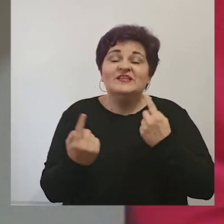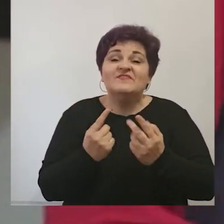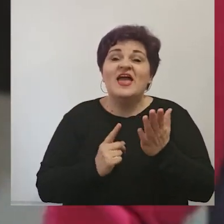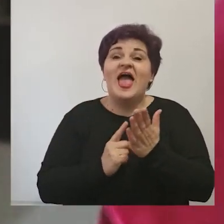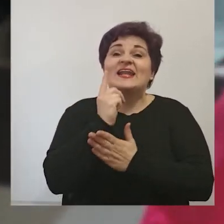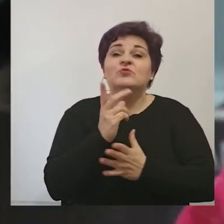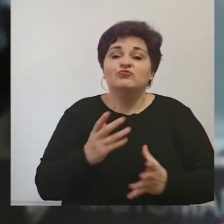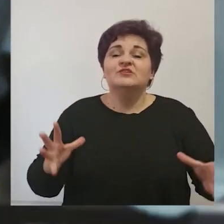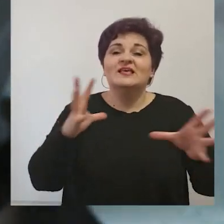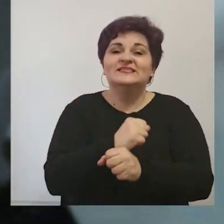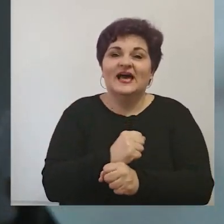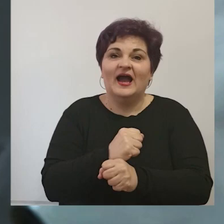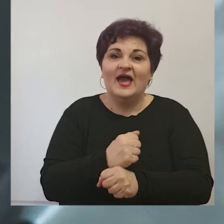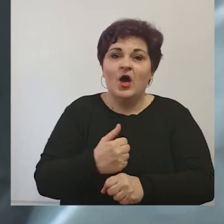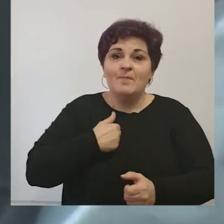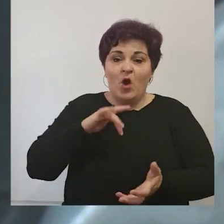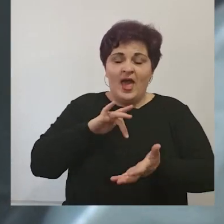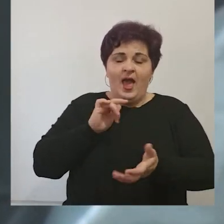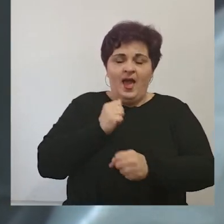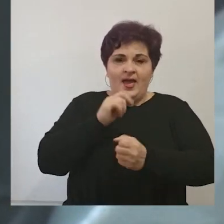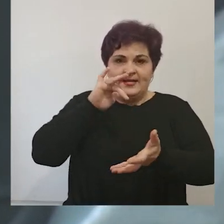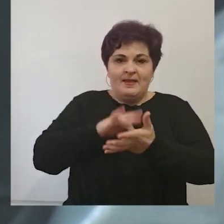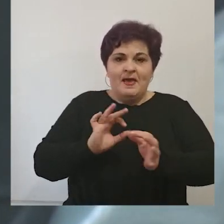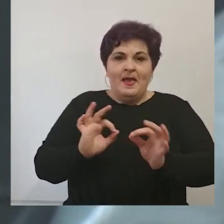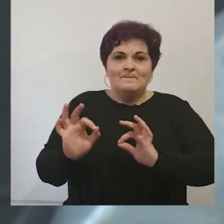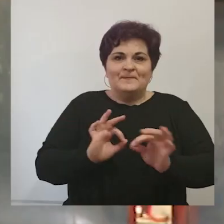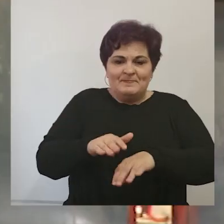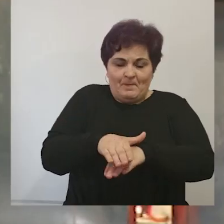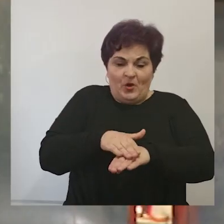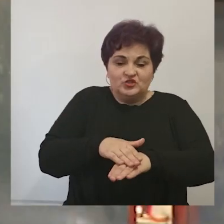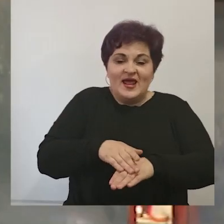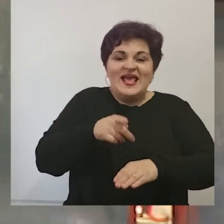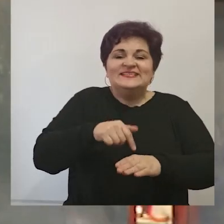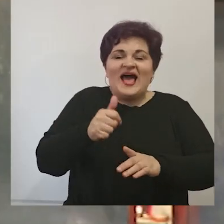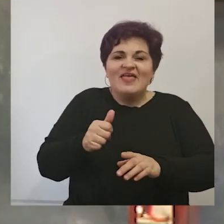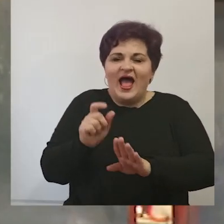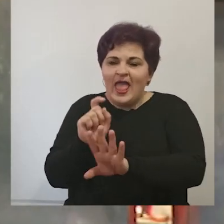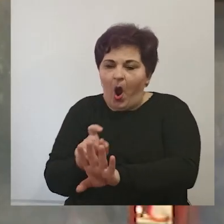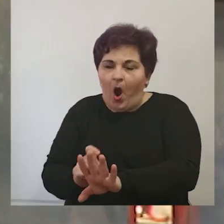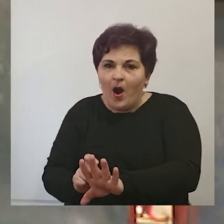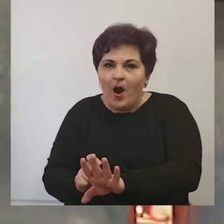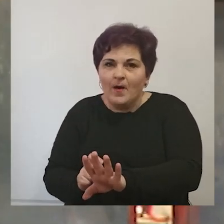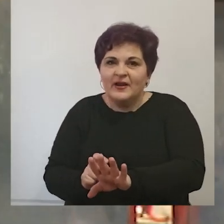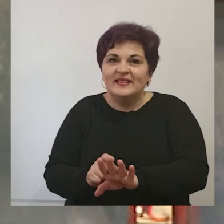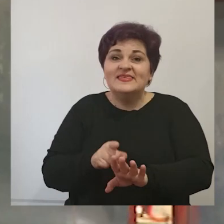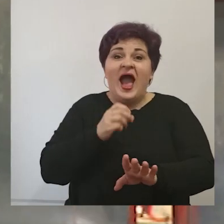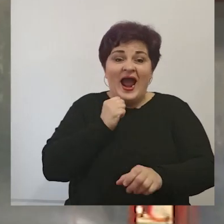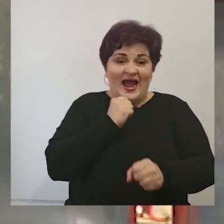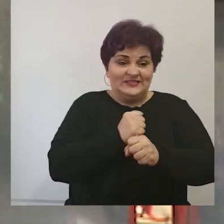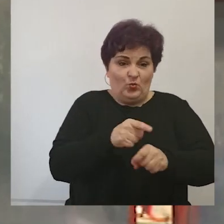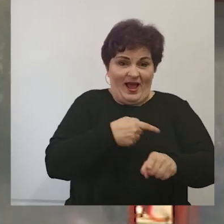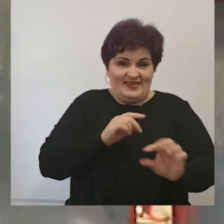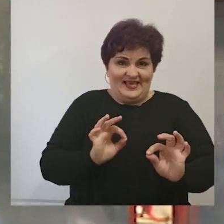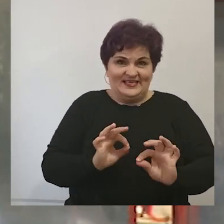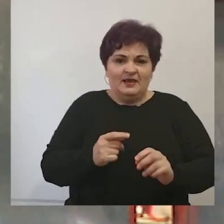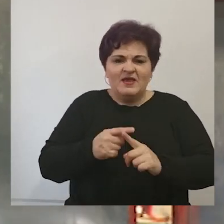ovisi rezultat proizvodnje. Moje radno mjesto je pripremna pozicija za dalju obradu i nakon istih tih odrađenih